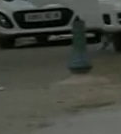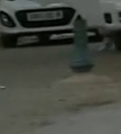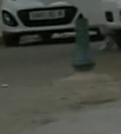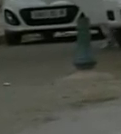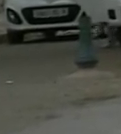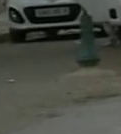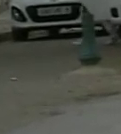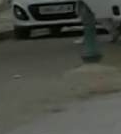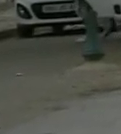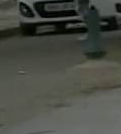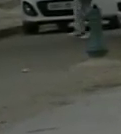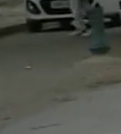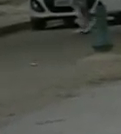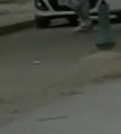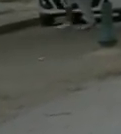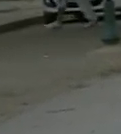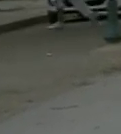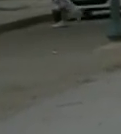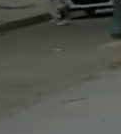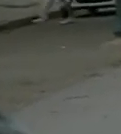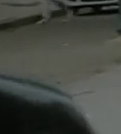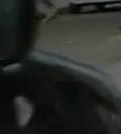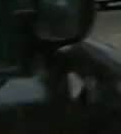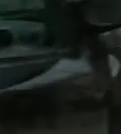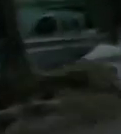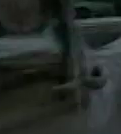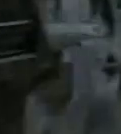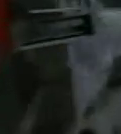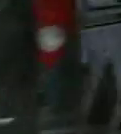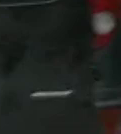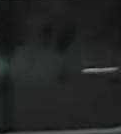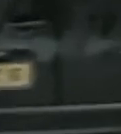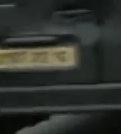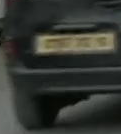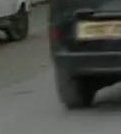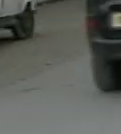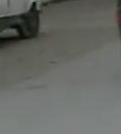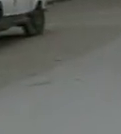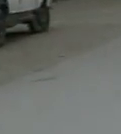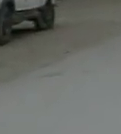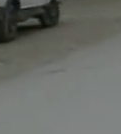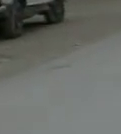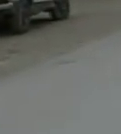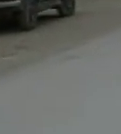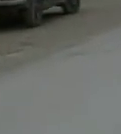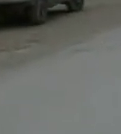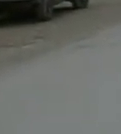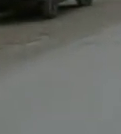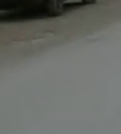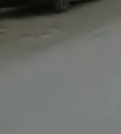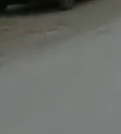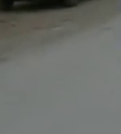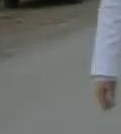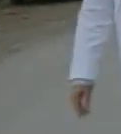وهي الاسم العائلي لكل فرد من أفراد القبيلة التي سكنت المكان، وفيها قبة